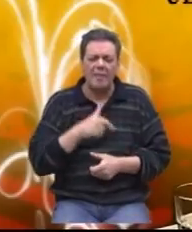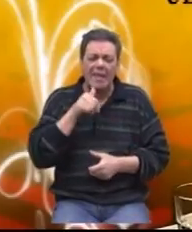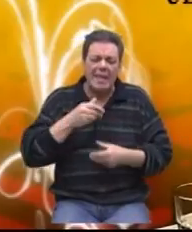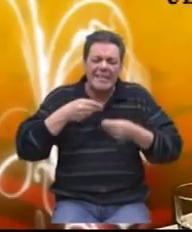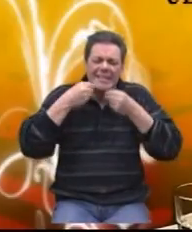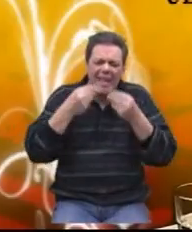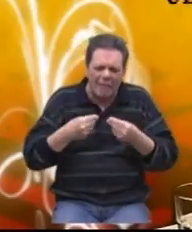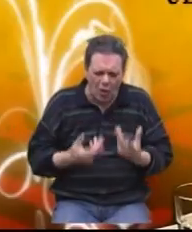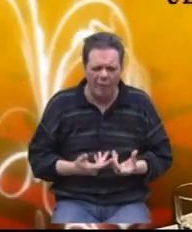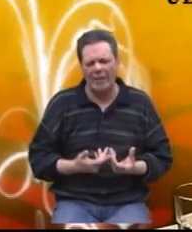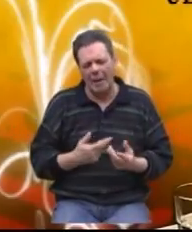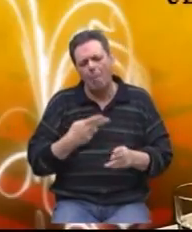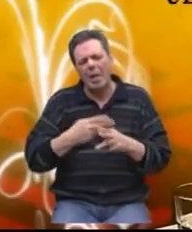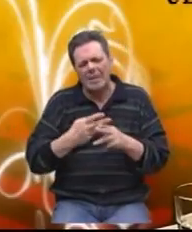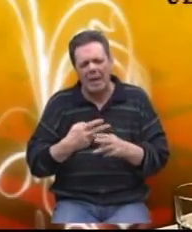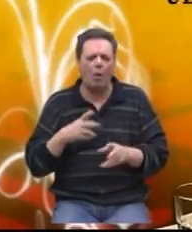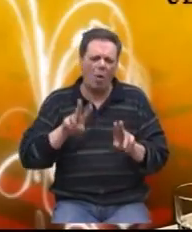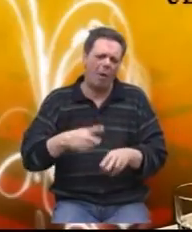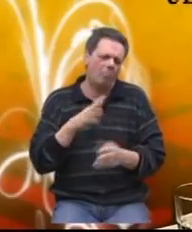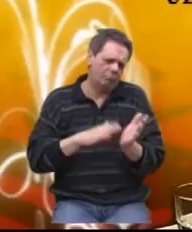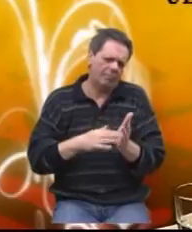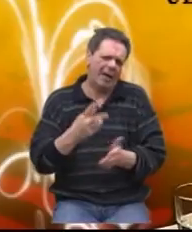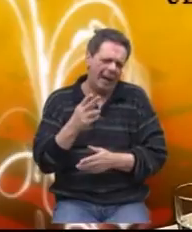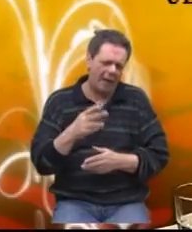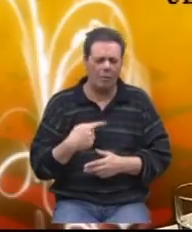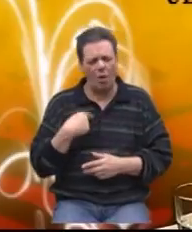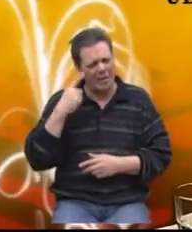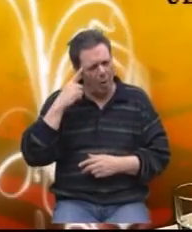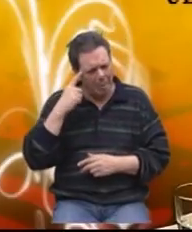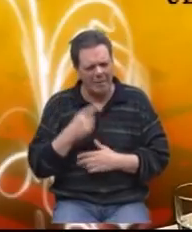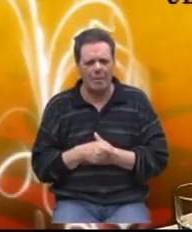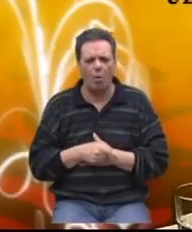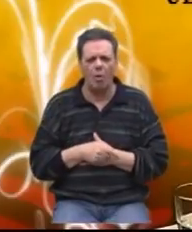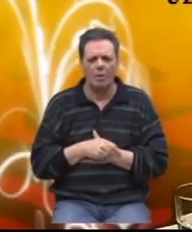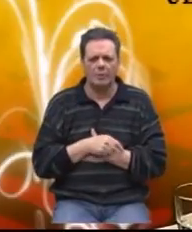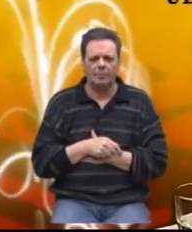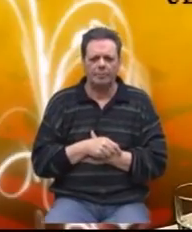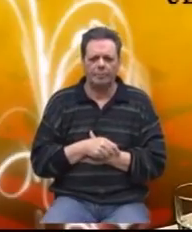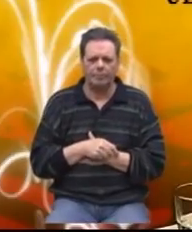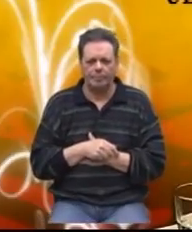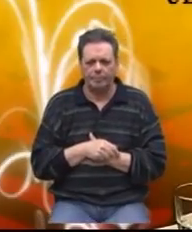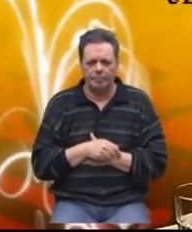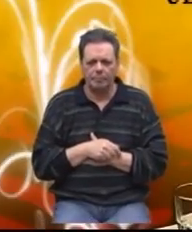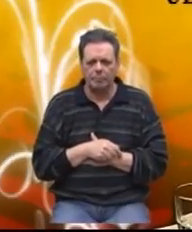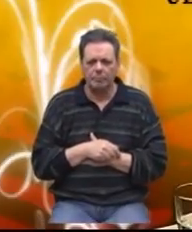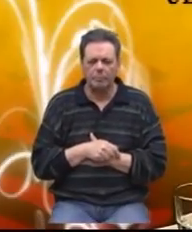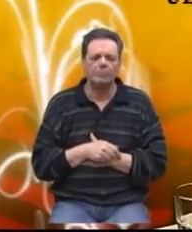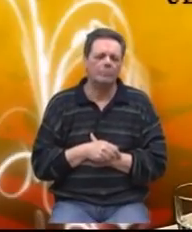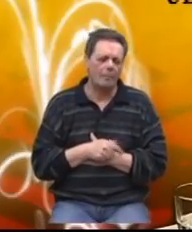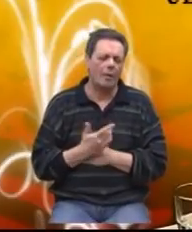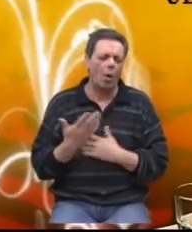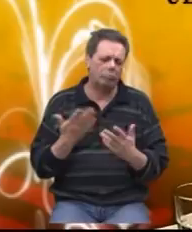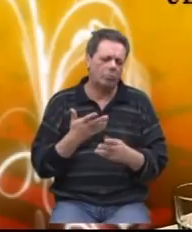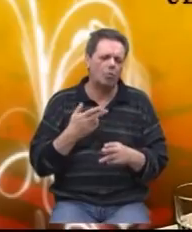savjetovalište onkoloških bolesnika, koje mi smatramo da su kao, kako se kaže to,